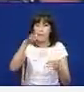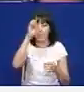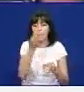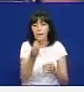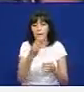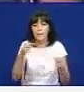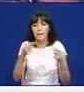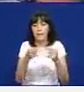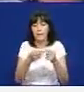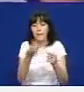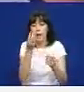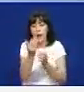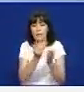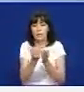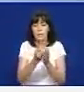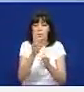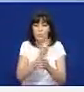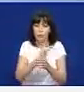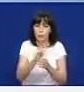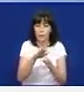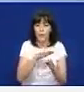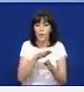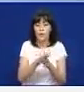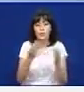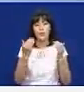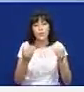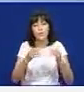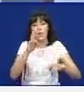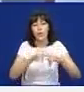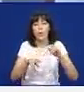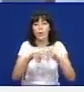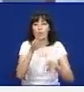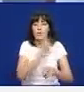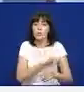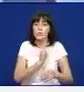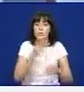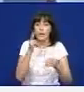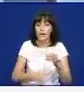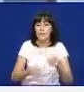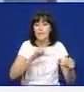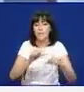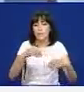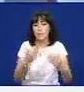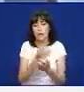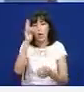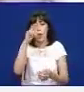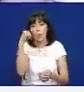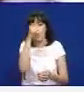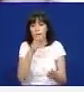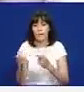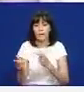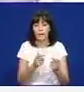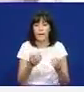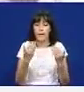қазынадан тиісті қаржы қаралып, күрделі жөндеуден өтіп отыр. Бүгінде құрылыс жұмыстары аяқталып, ғимарат жаңа оқу жылына дайын. Күрделі